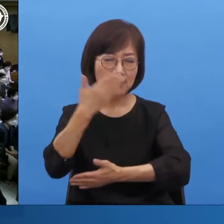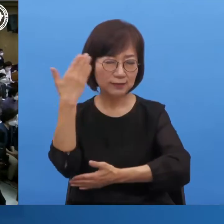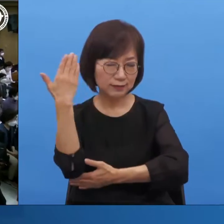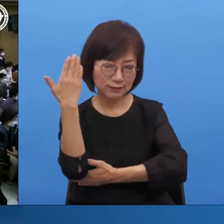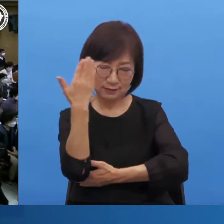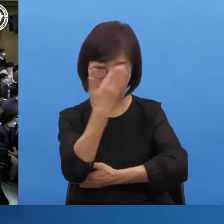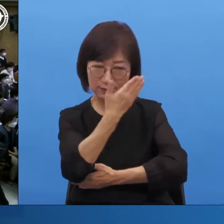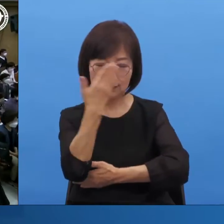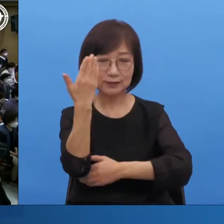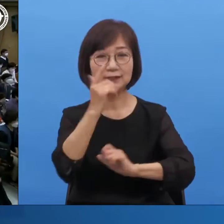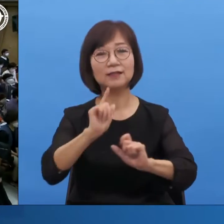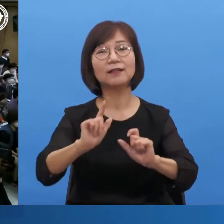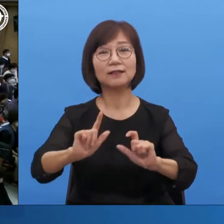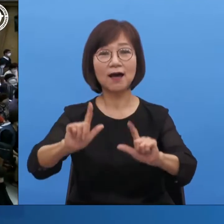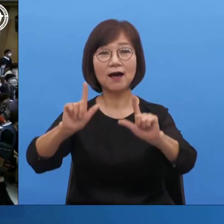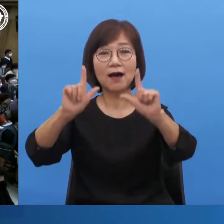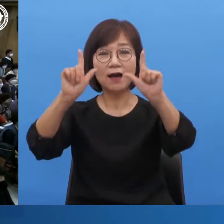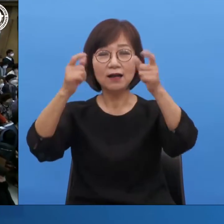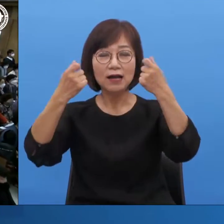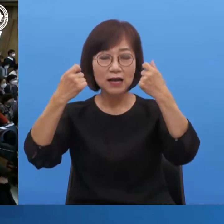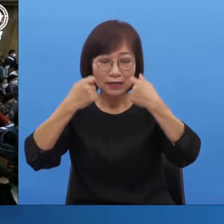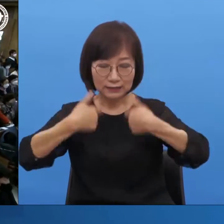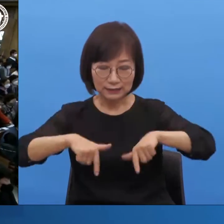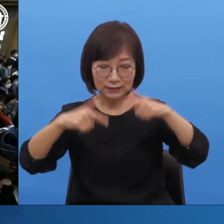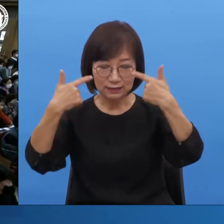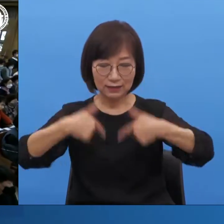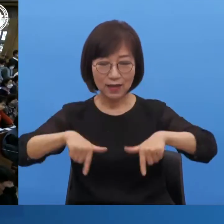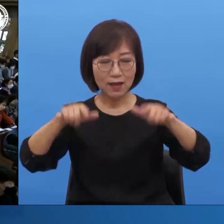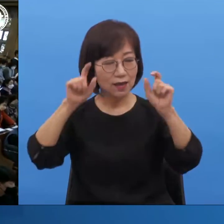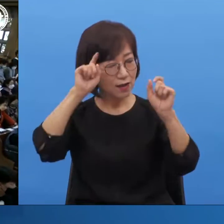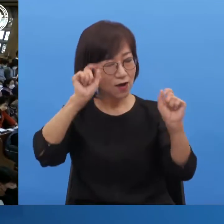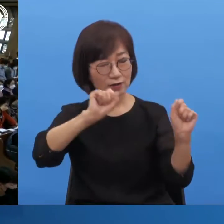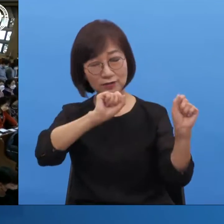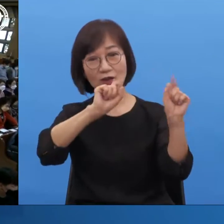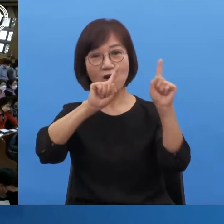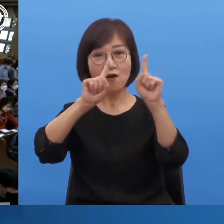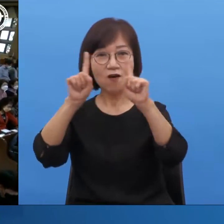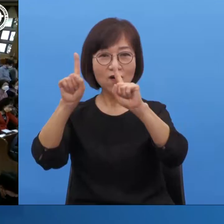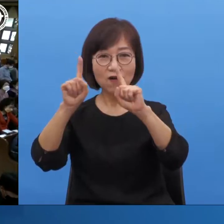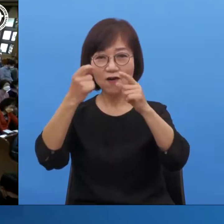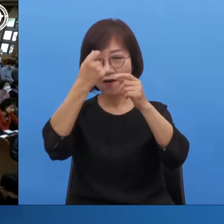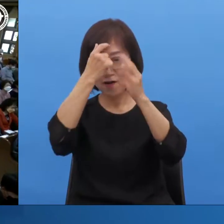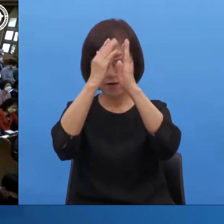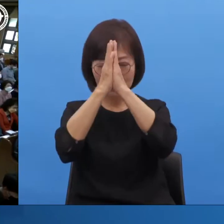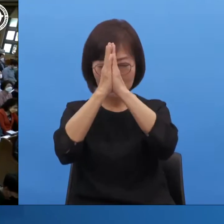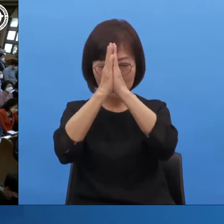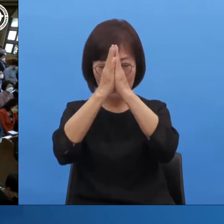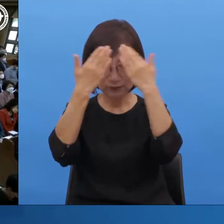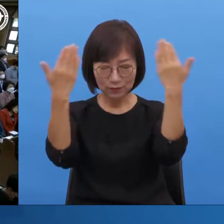다 씻은 날 늘 깨어서